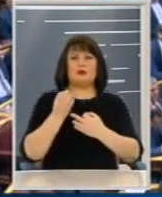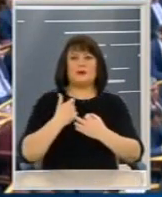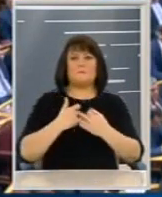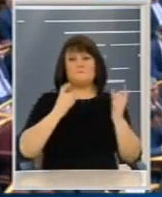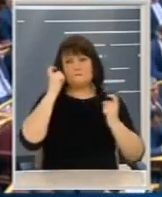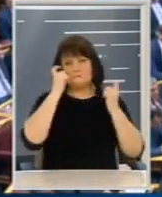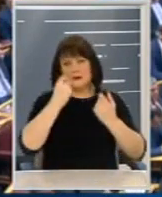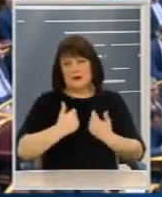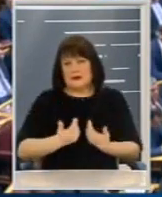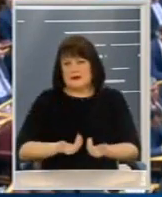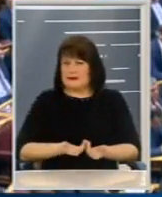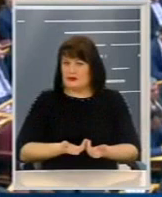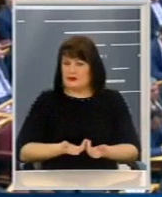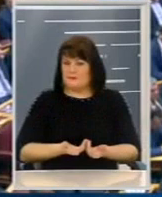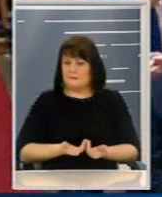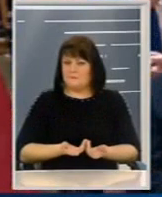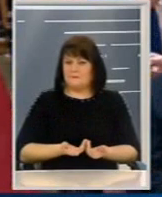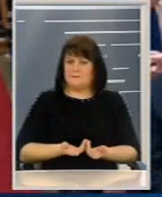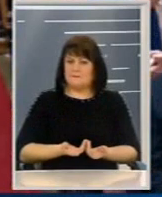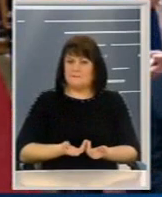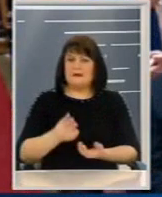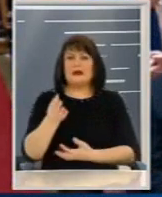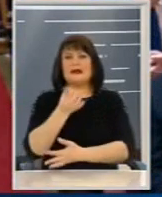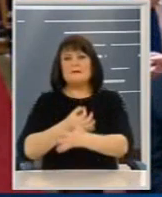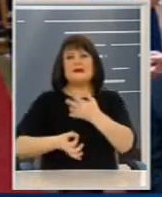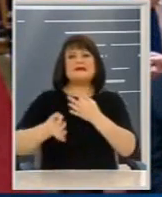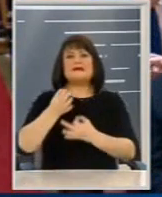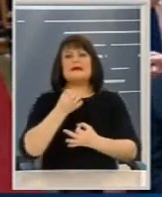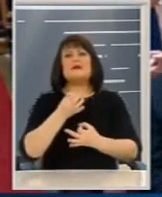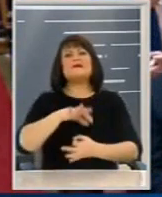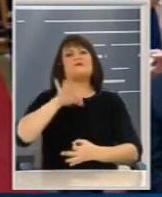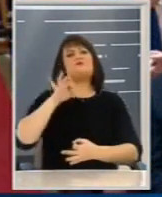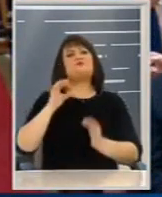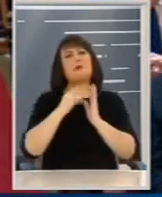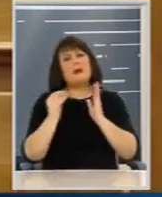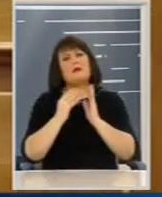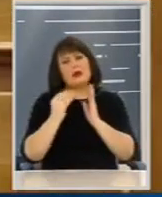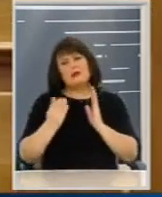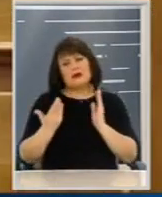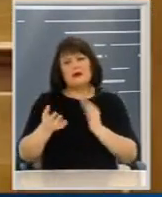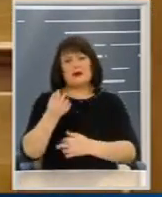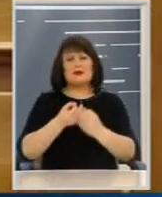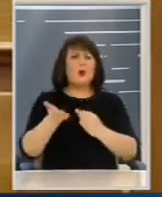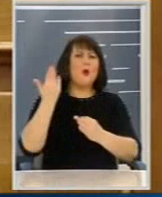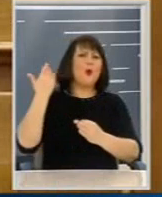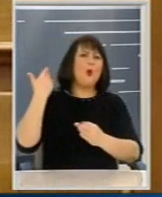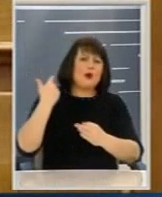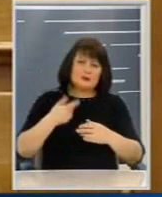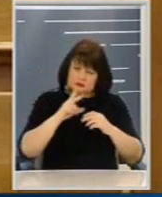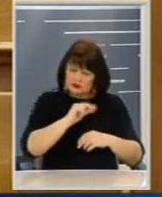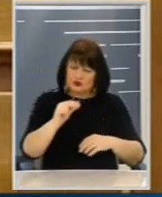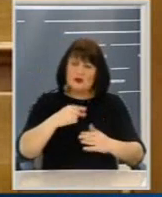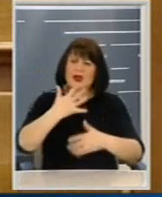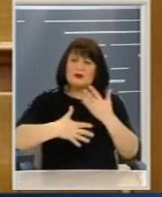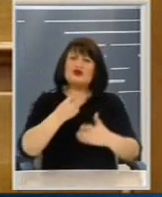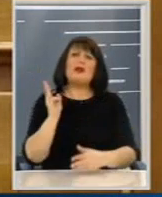και αναφερθήκατε σε διάφορα γεγονότα που έχουν συμβεί και που συνέβαιναν όλα τα προηγούμενα χρόνια. Επεισόδια